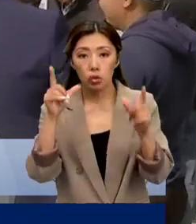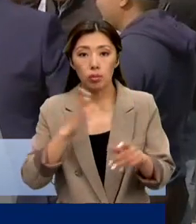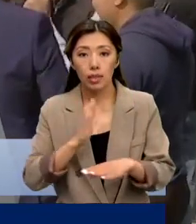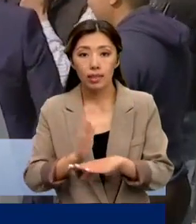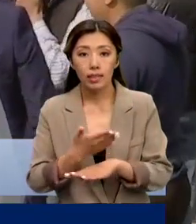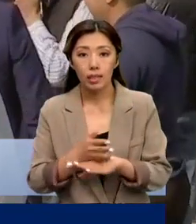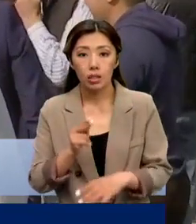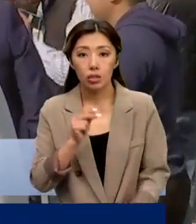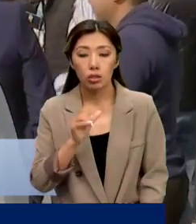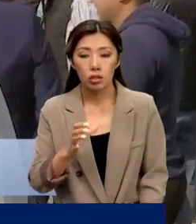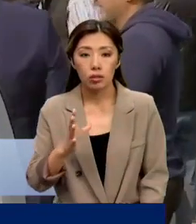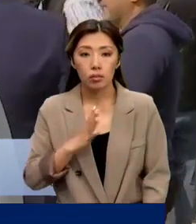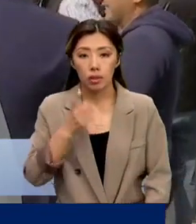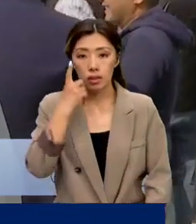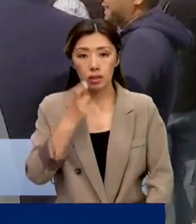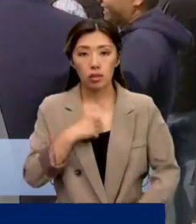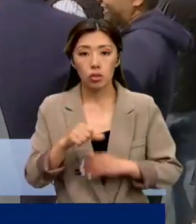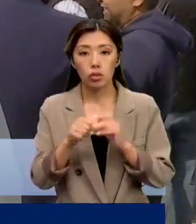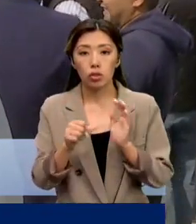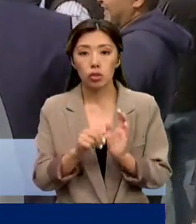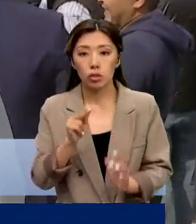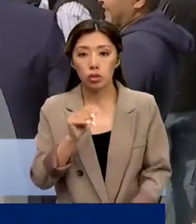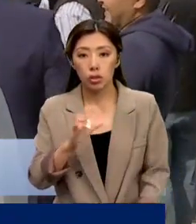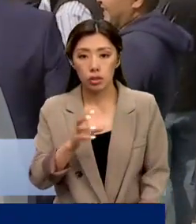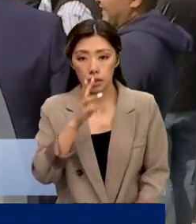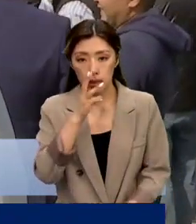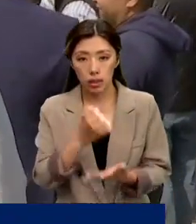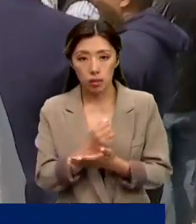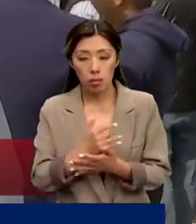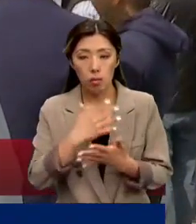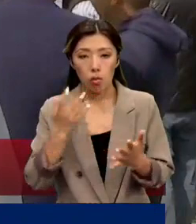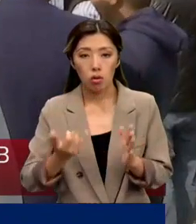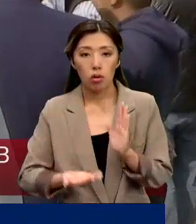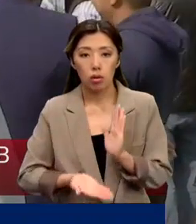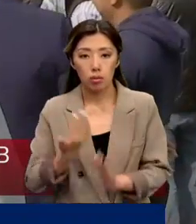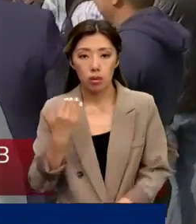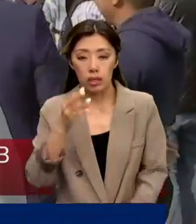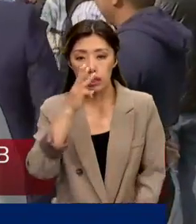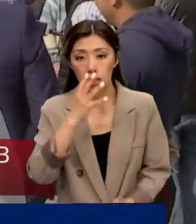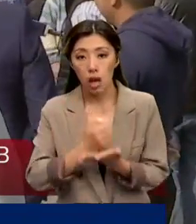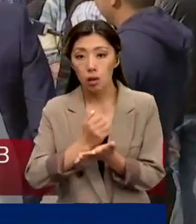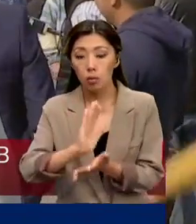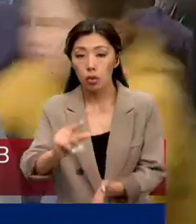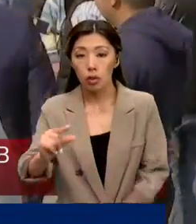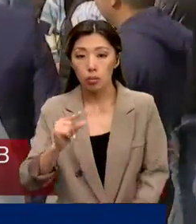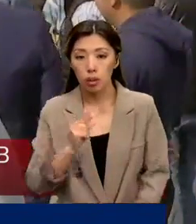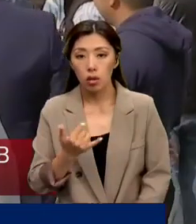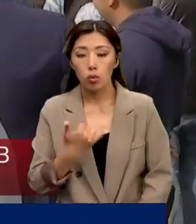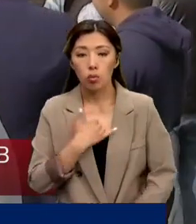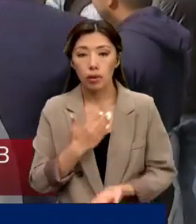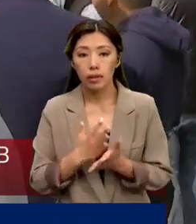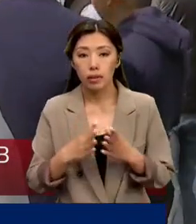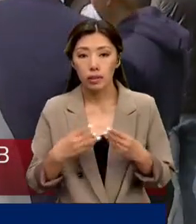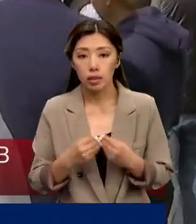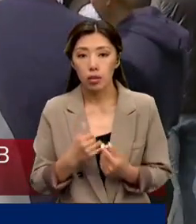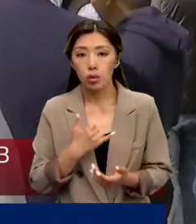будет 16 часов. То есть я в зарплате теряю очень много. То есть у нас как у всех есть семьи, у всех есть